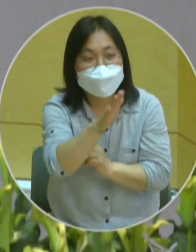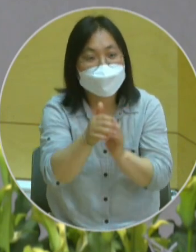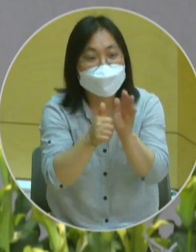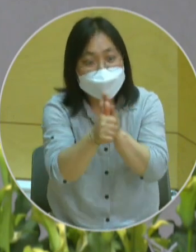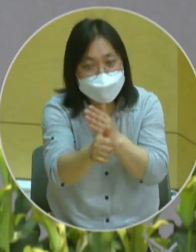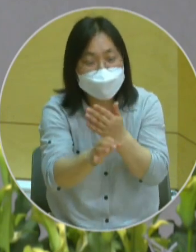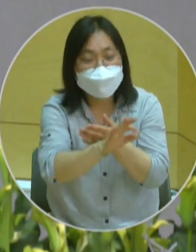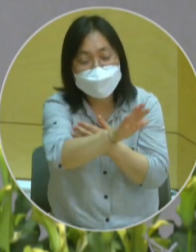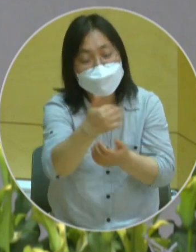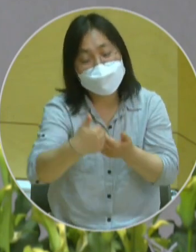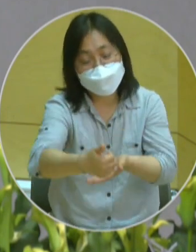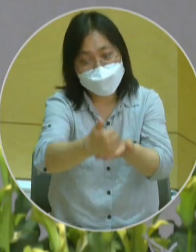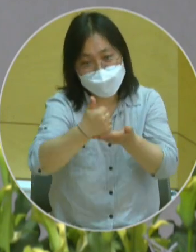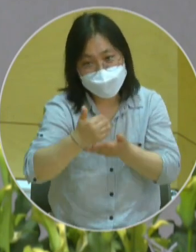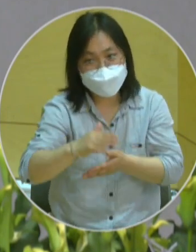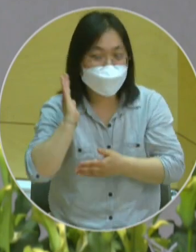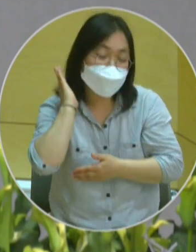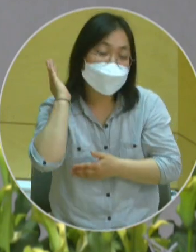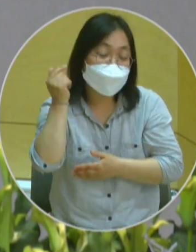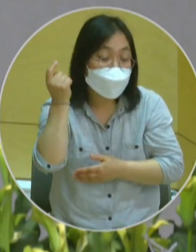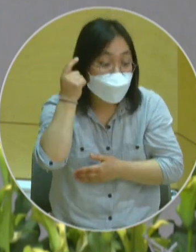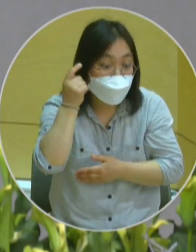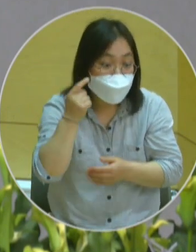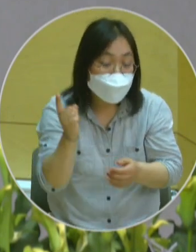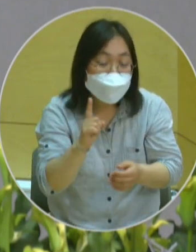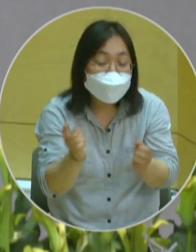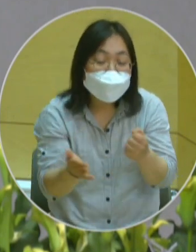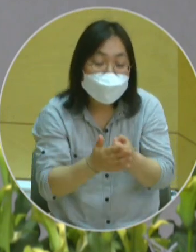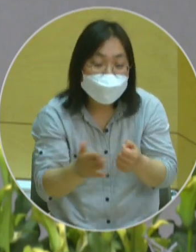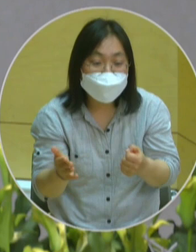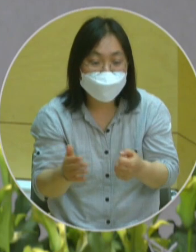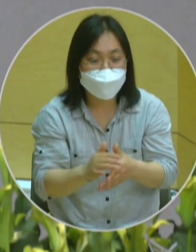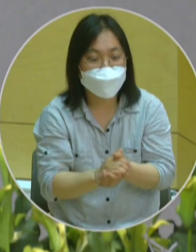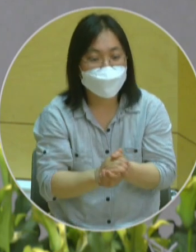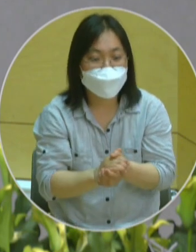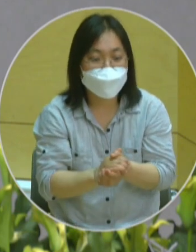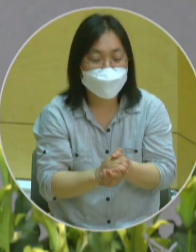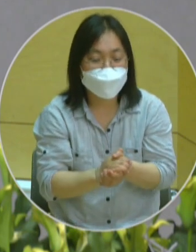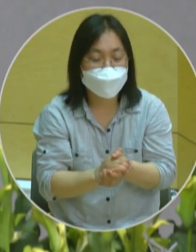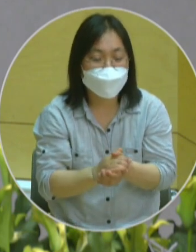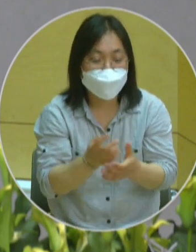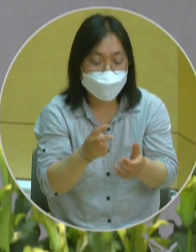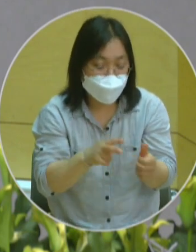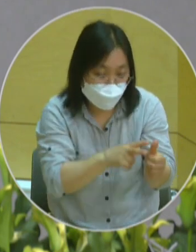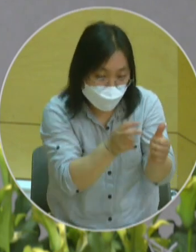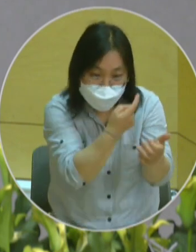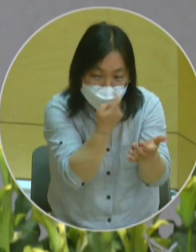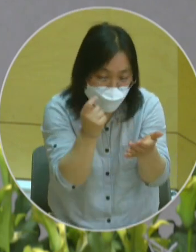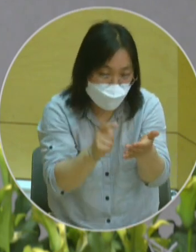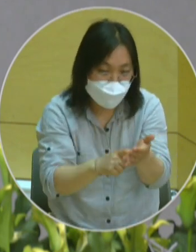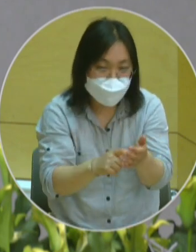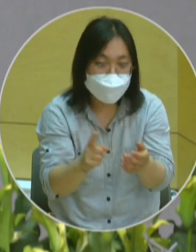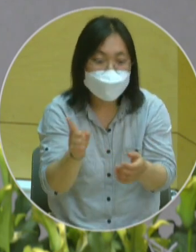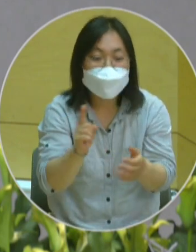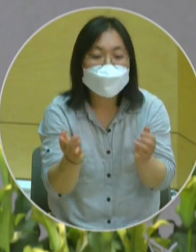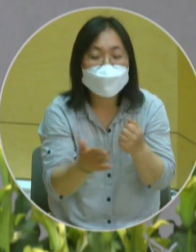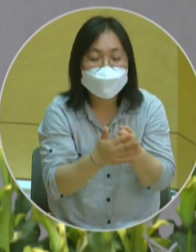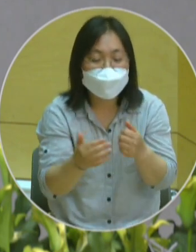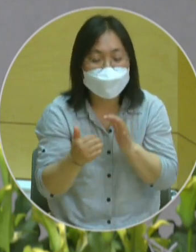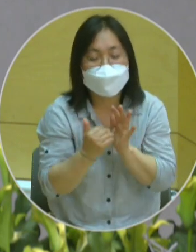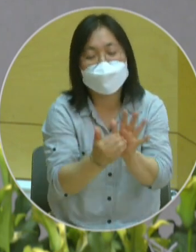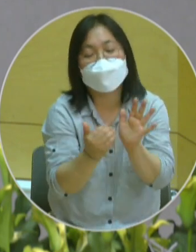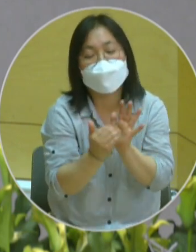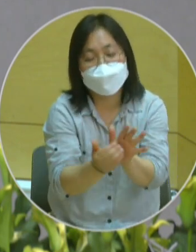참 기쁨하지, 해도 대통령은 왜 오냐, 뭐 때문에 오냐, 신원조회 하고 이유가 뭐냐, 별일 다 하면서 거절할 거예요.